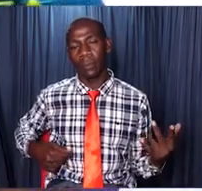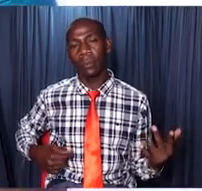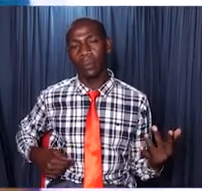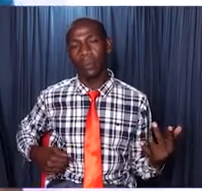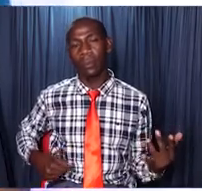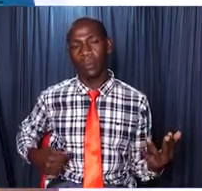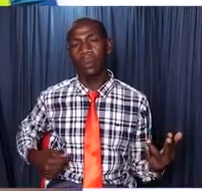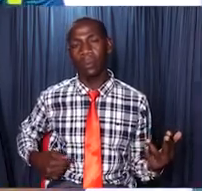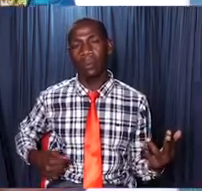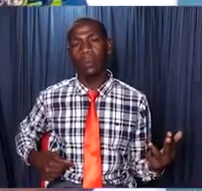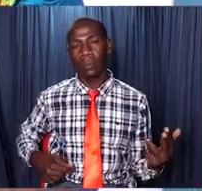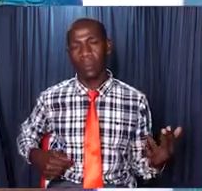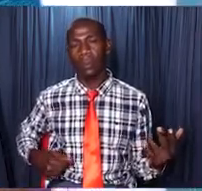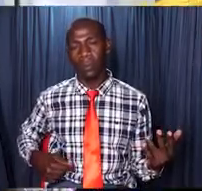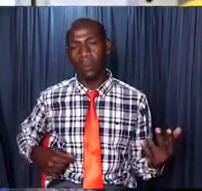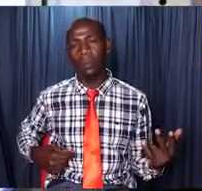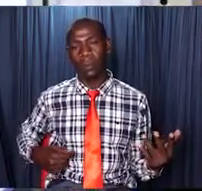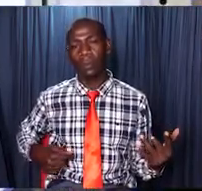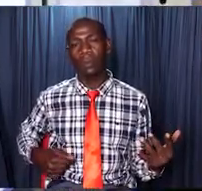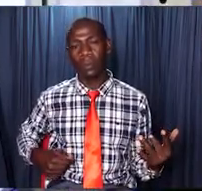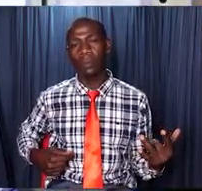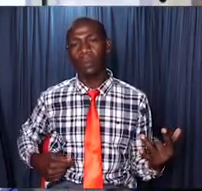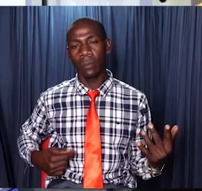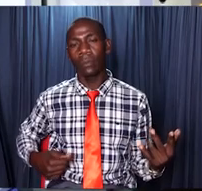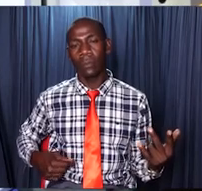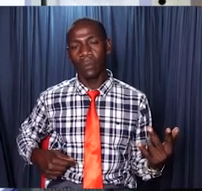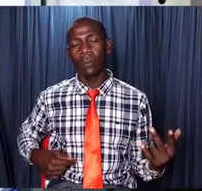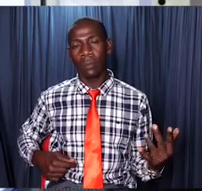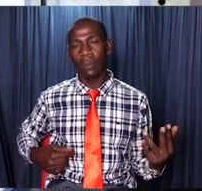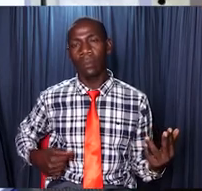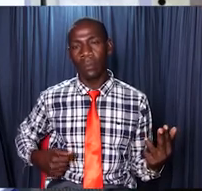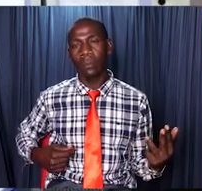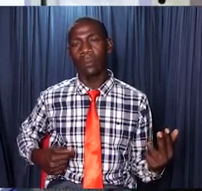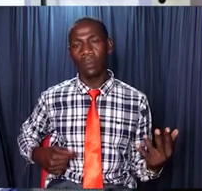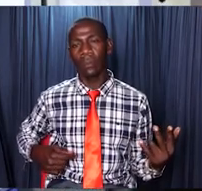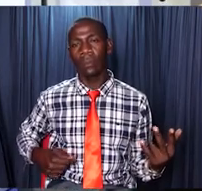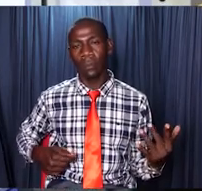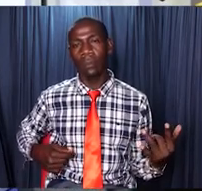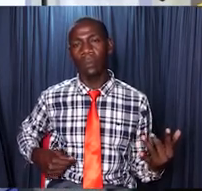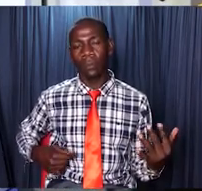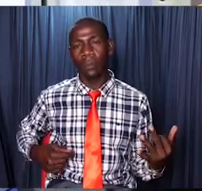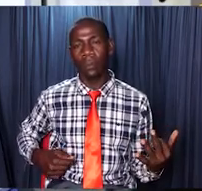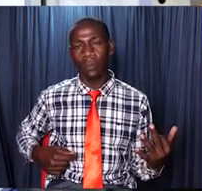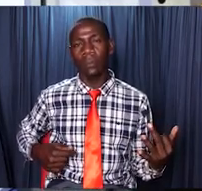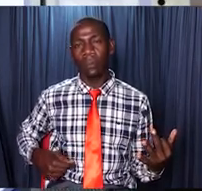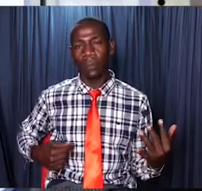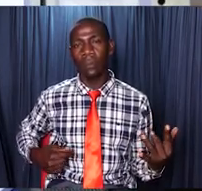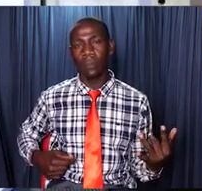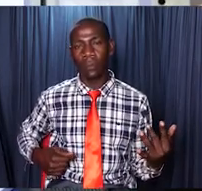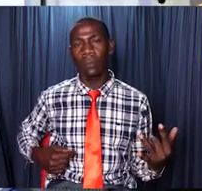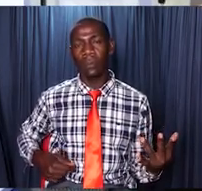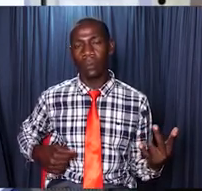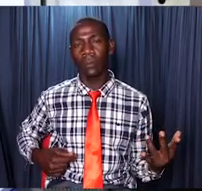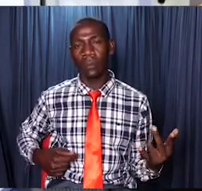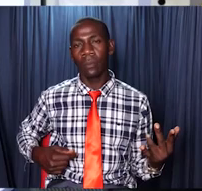kama hii waya kuweza kuja chini ya dari lake na kusikiza mafundisho,